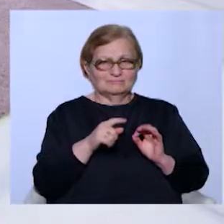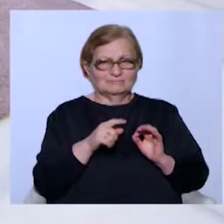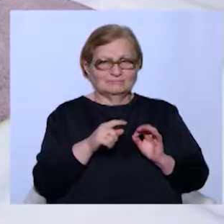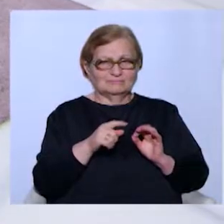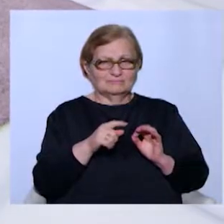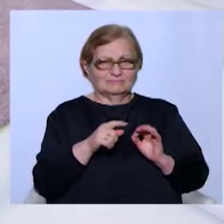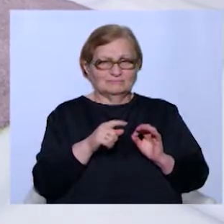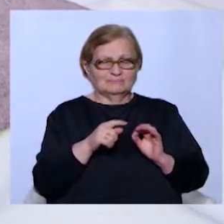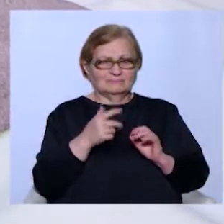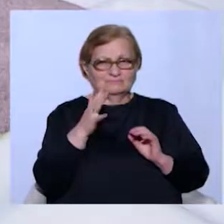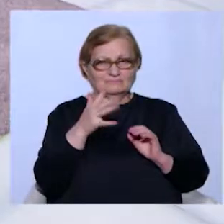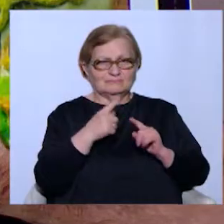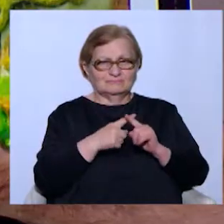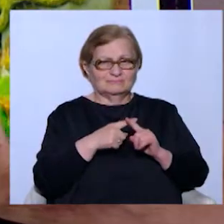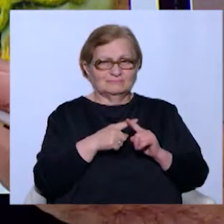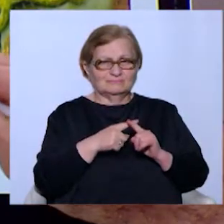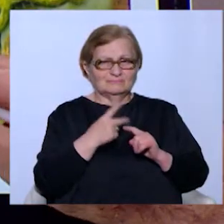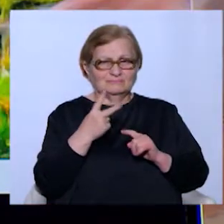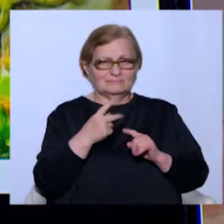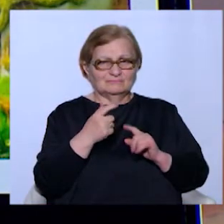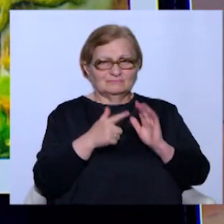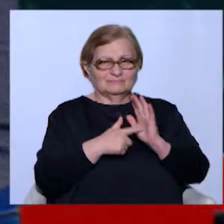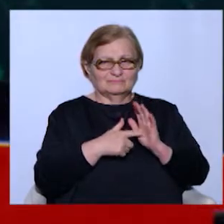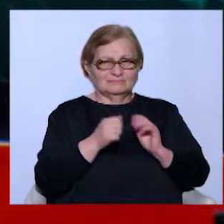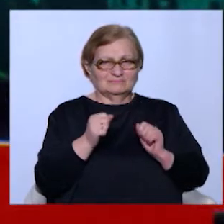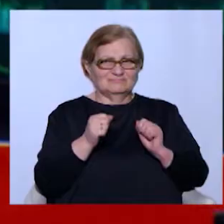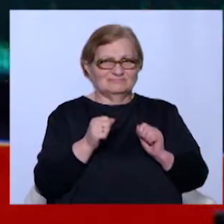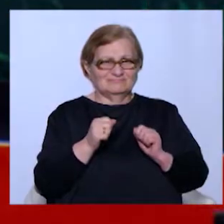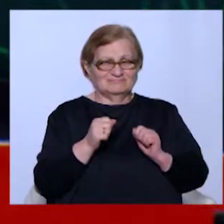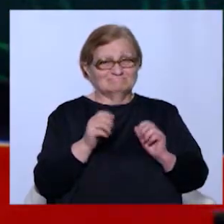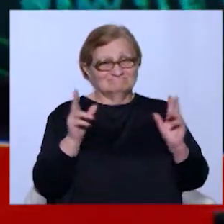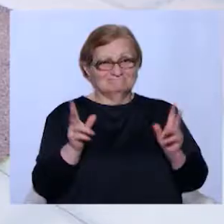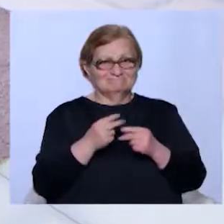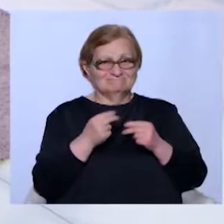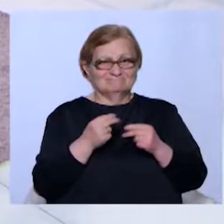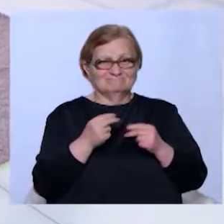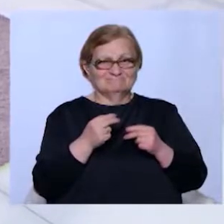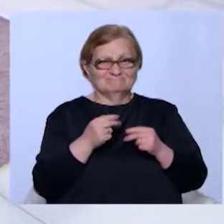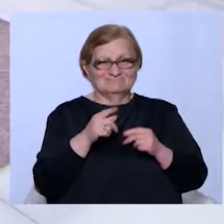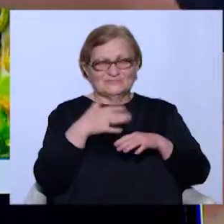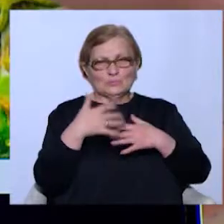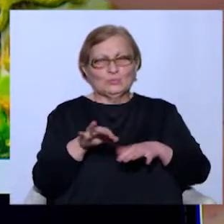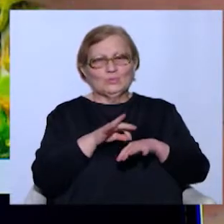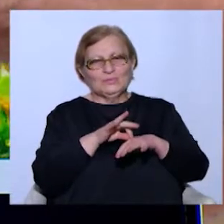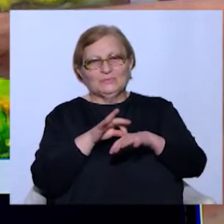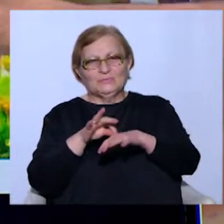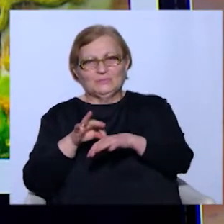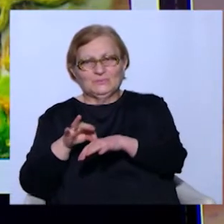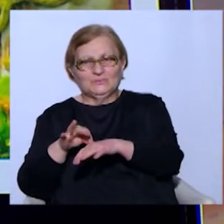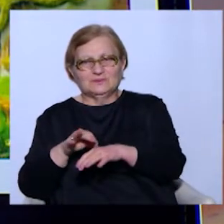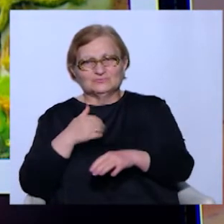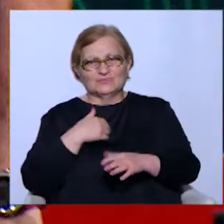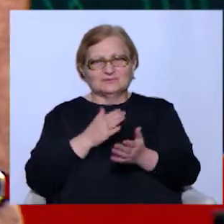წამი დაგვჭა. 5-ს მიუმატოთ 2, 7. Yes, გავედით. აი, გავიყვანეთ. აი ჩვენი